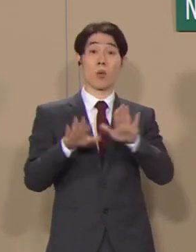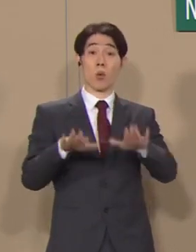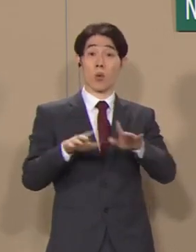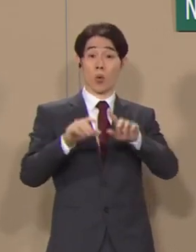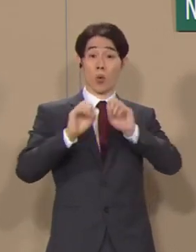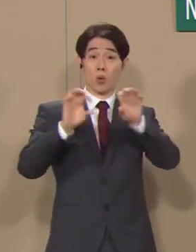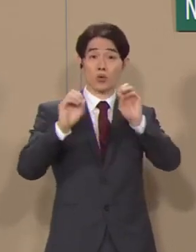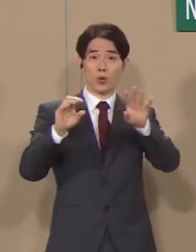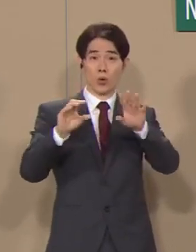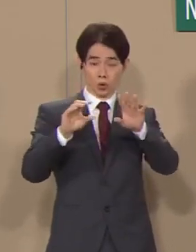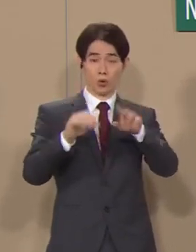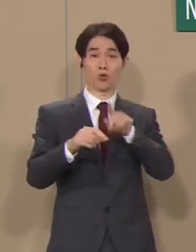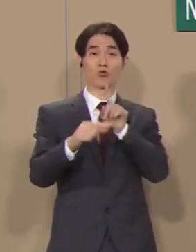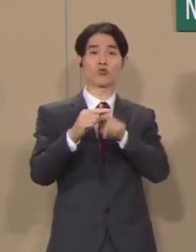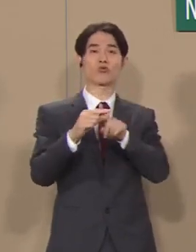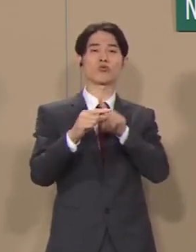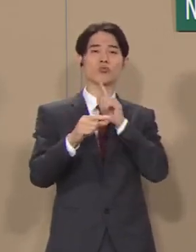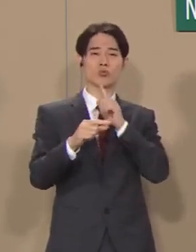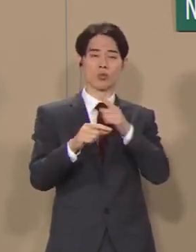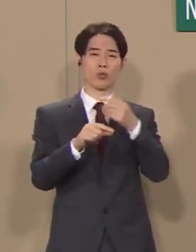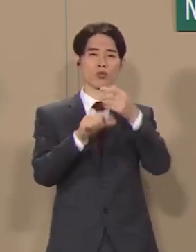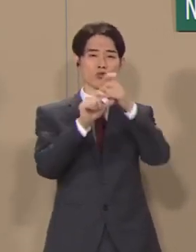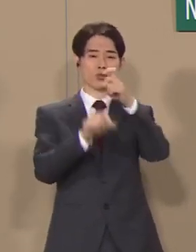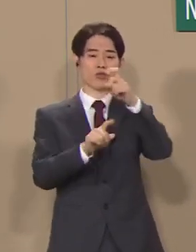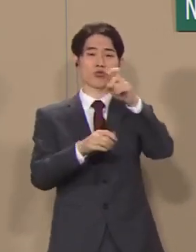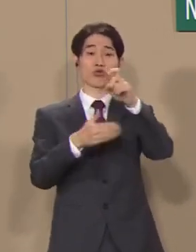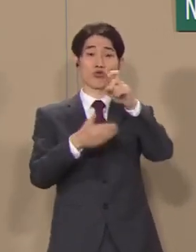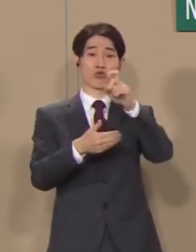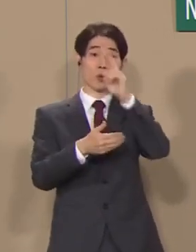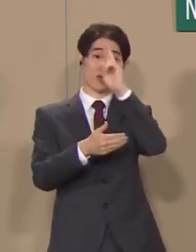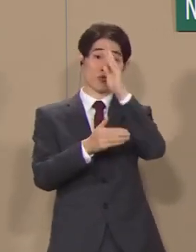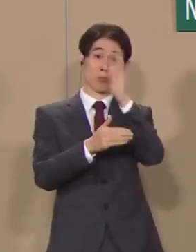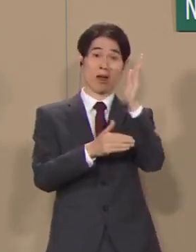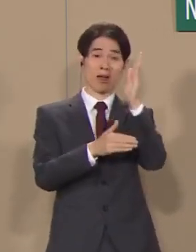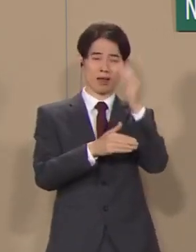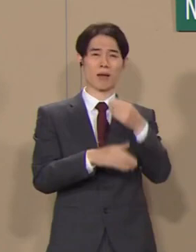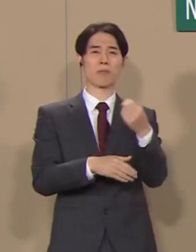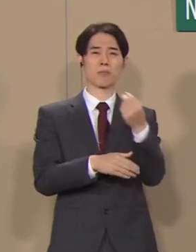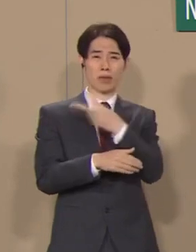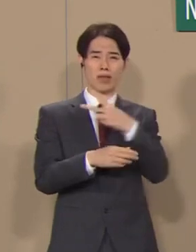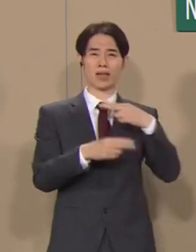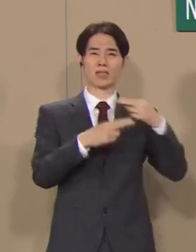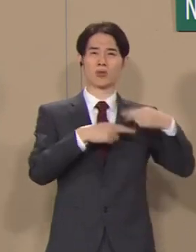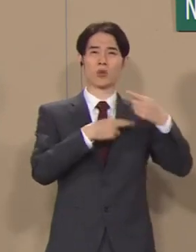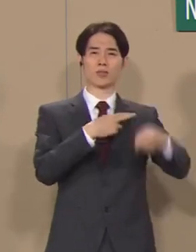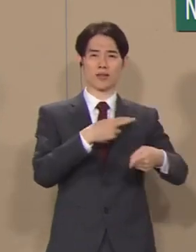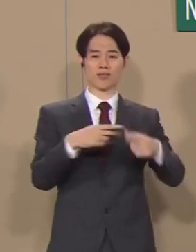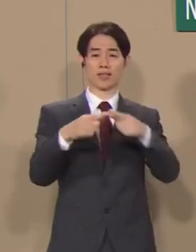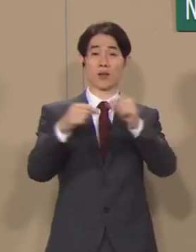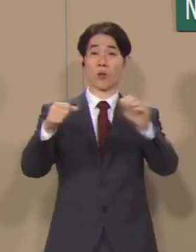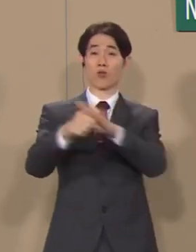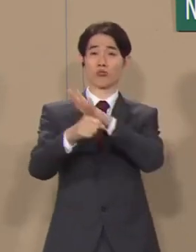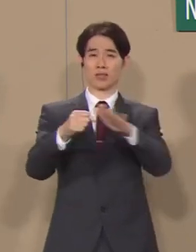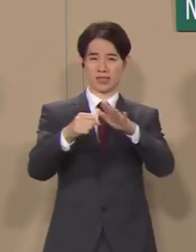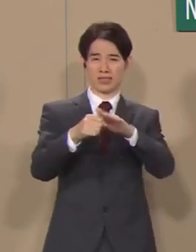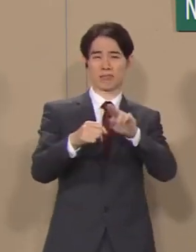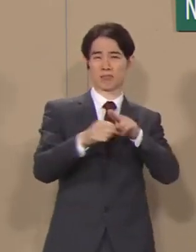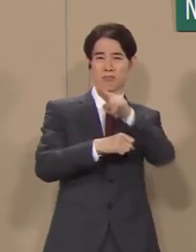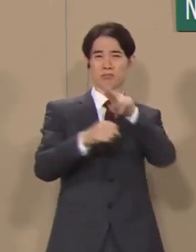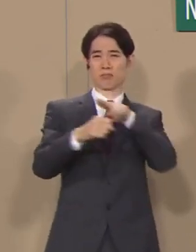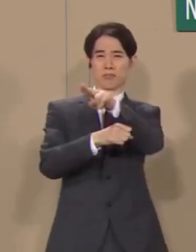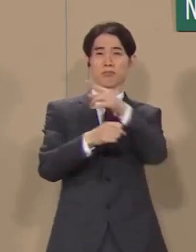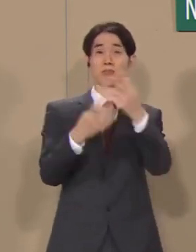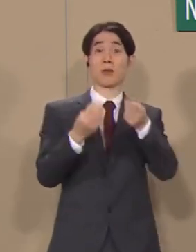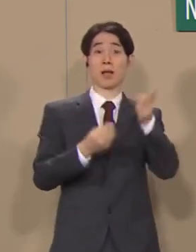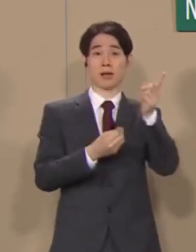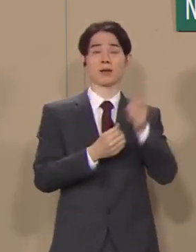収録している10月10区1正午前また北朝鮮が日本海に向けてミサイル2発を発射